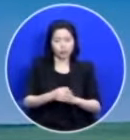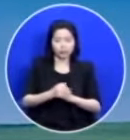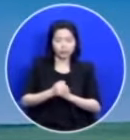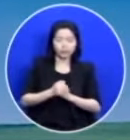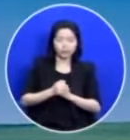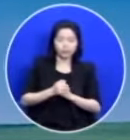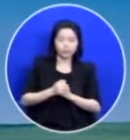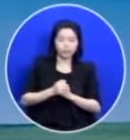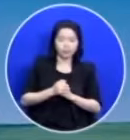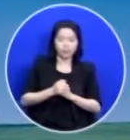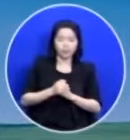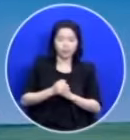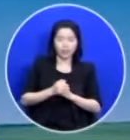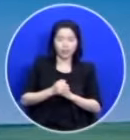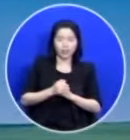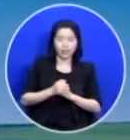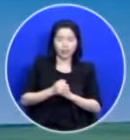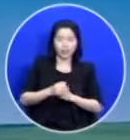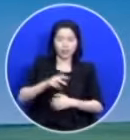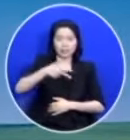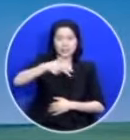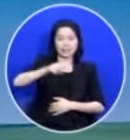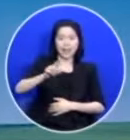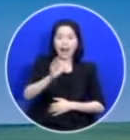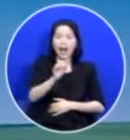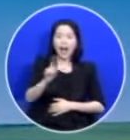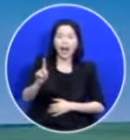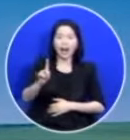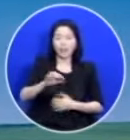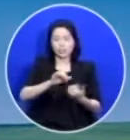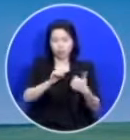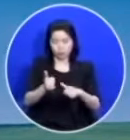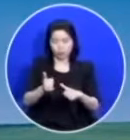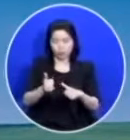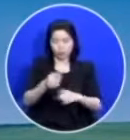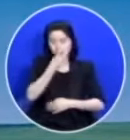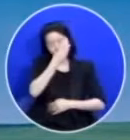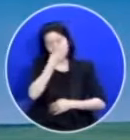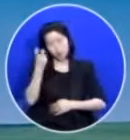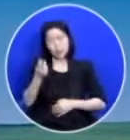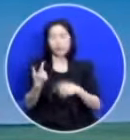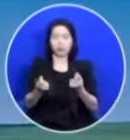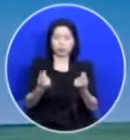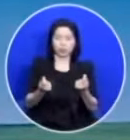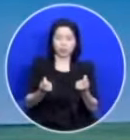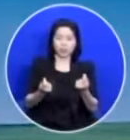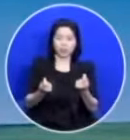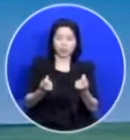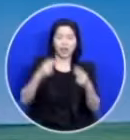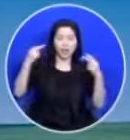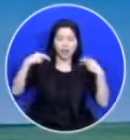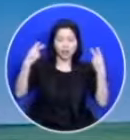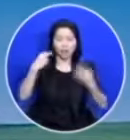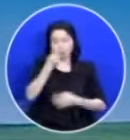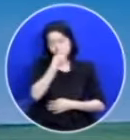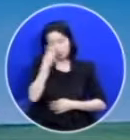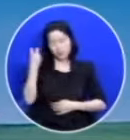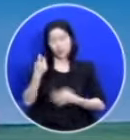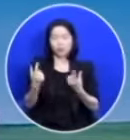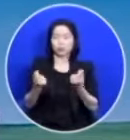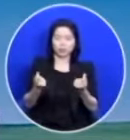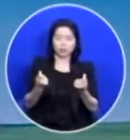죽어라 이 자의 죽음은 잠자는 것과 같아요 엘리야가 잠이 들었던 것과 같습니다